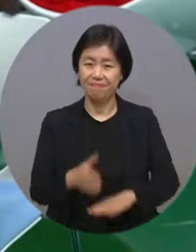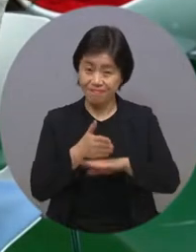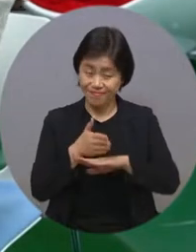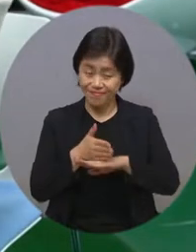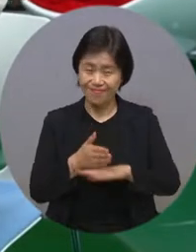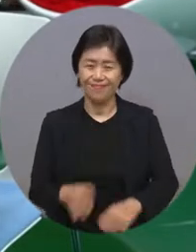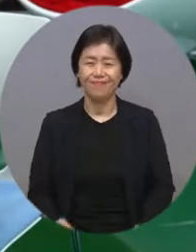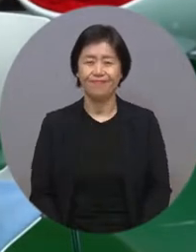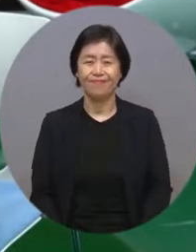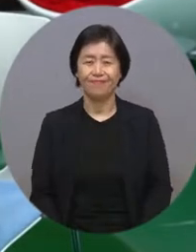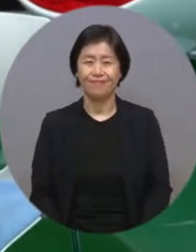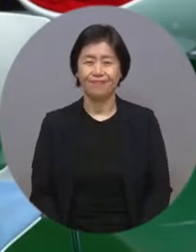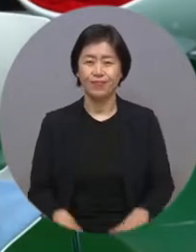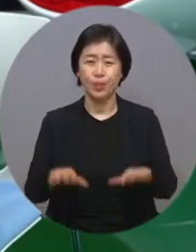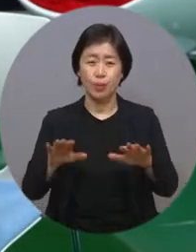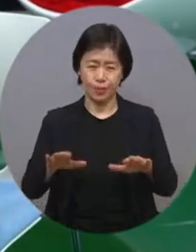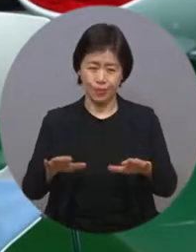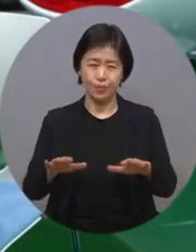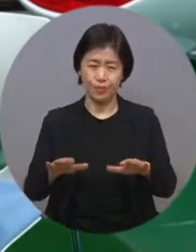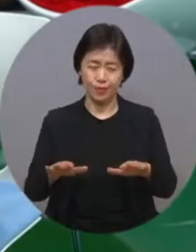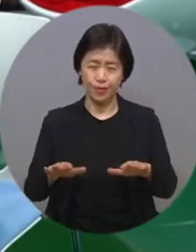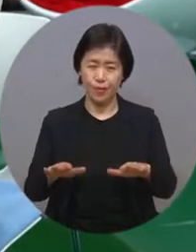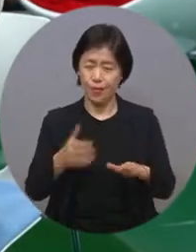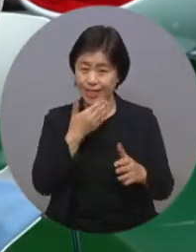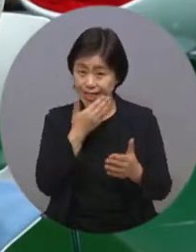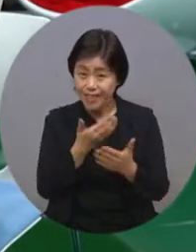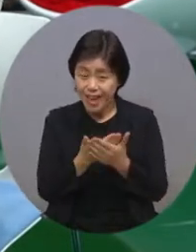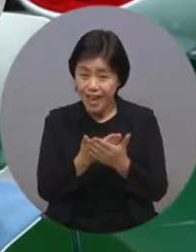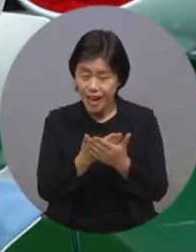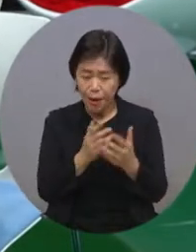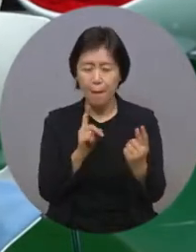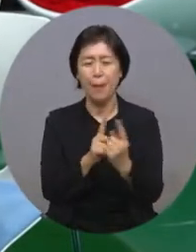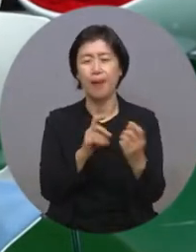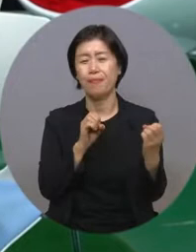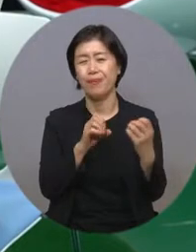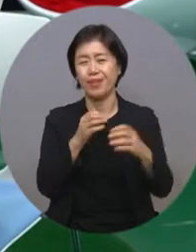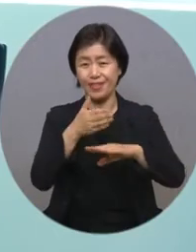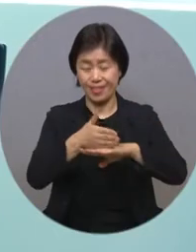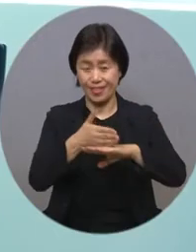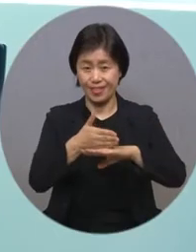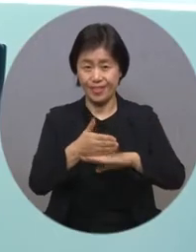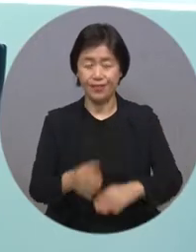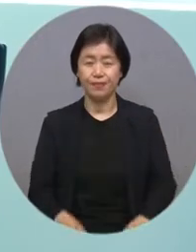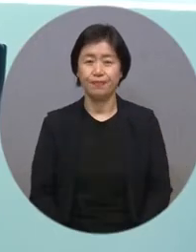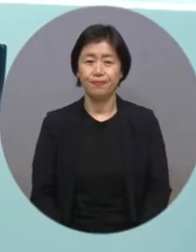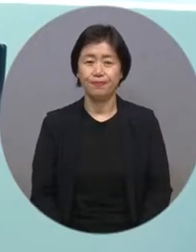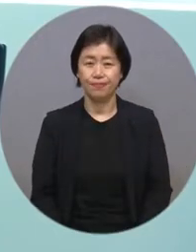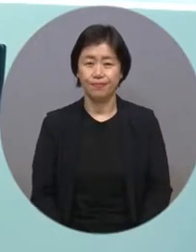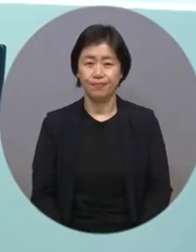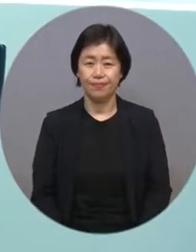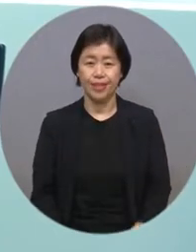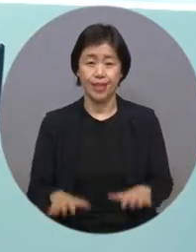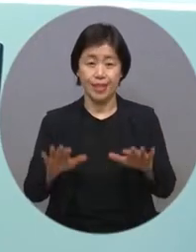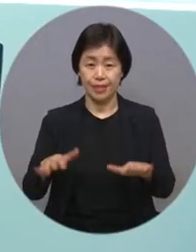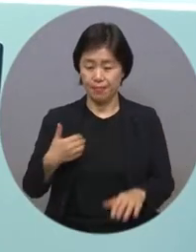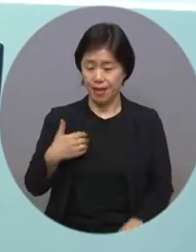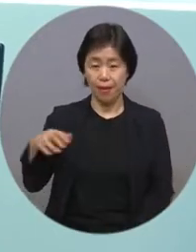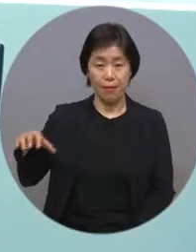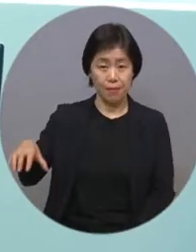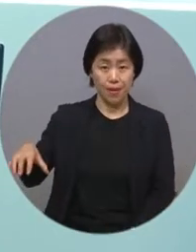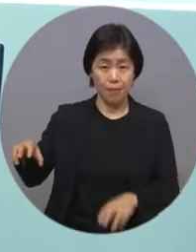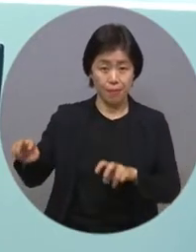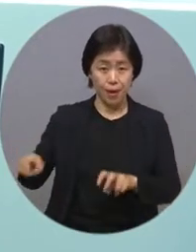감사합니다. 오늘 이제 귀한 시간 내주셔서 너무 감사드립니다. 네, 지금 제